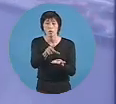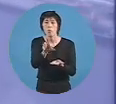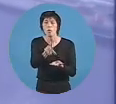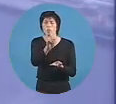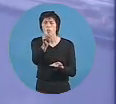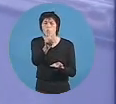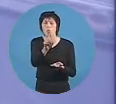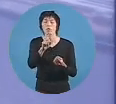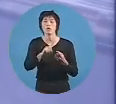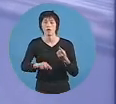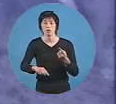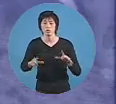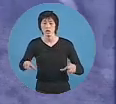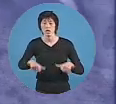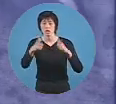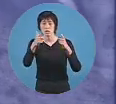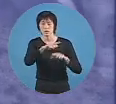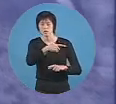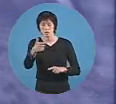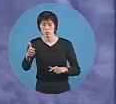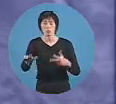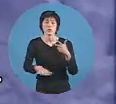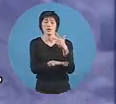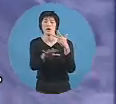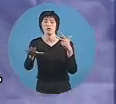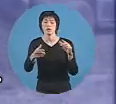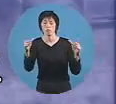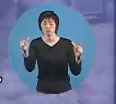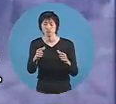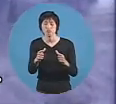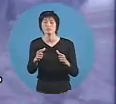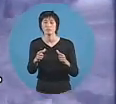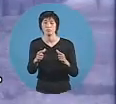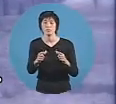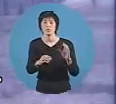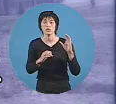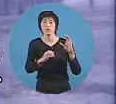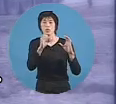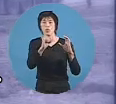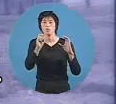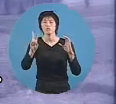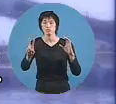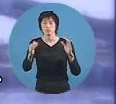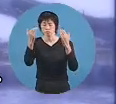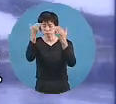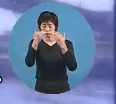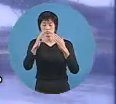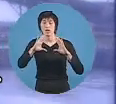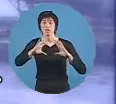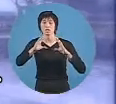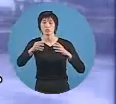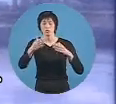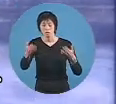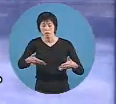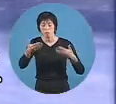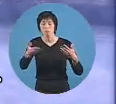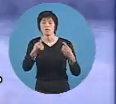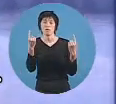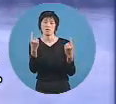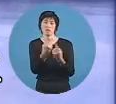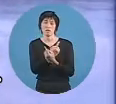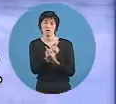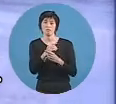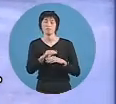保、天然資源の枯渇、ゴミの焼却に伴う CO2 等の排出による地球温暖